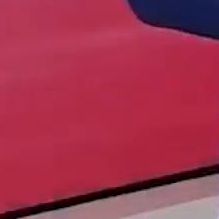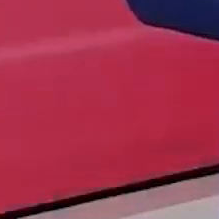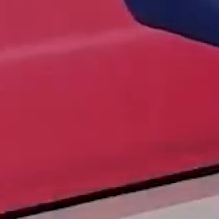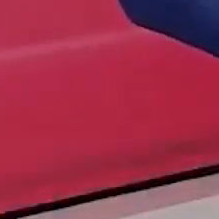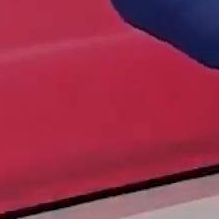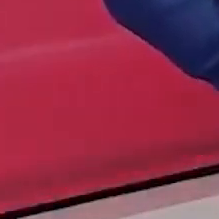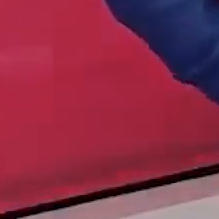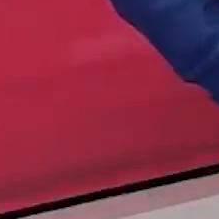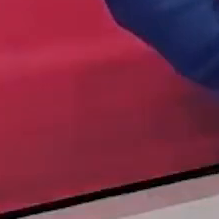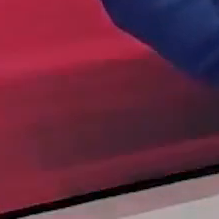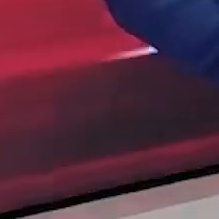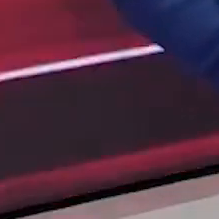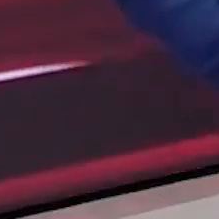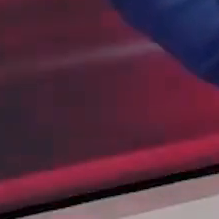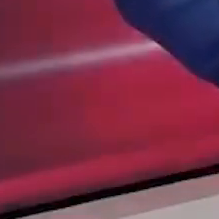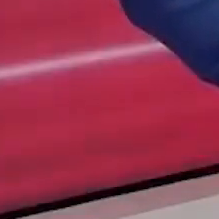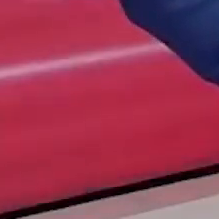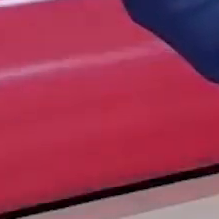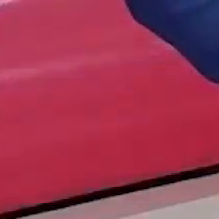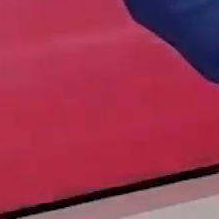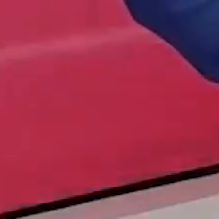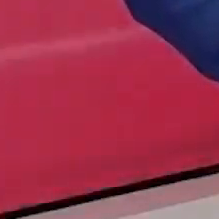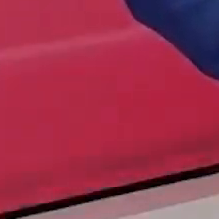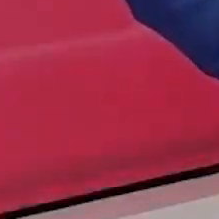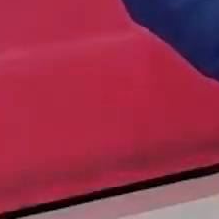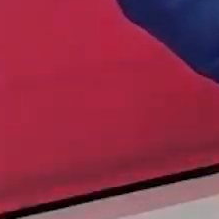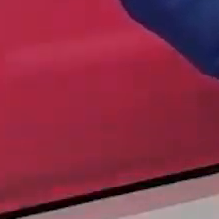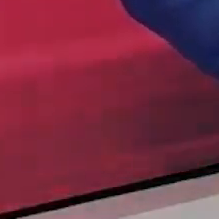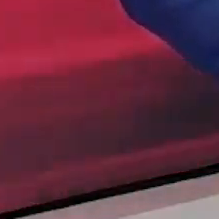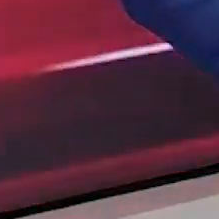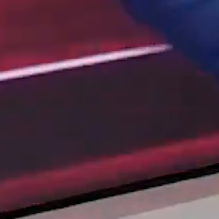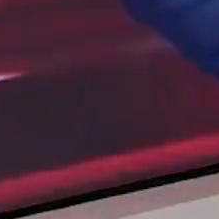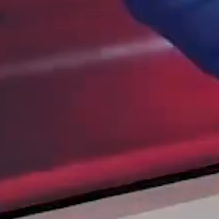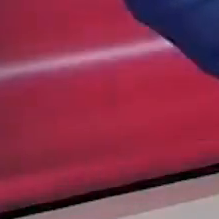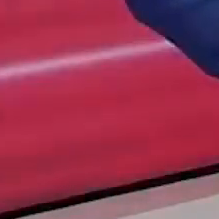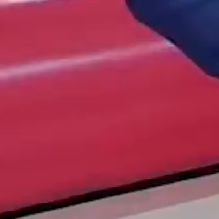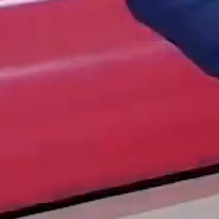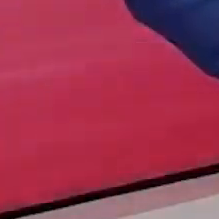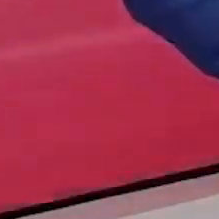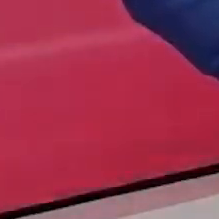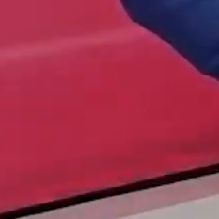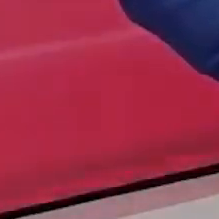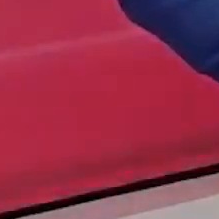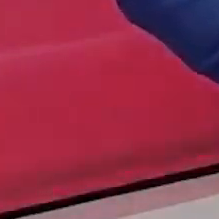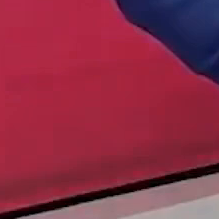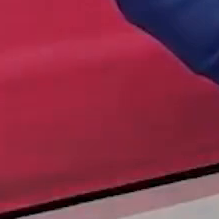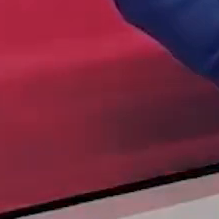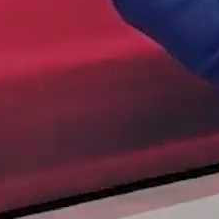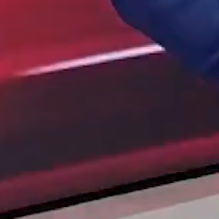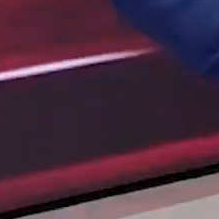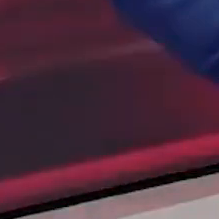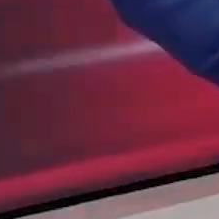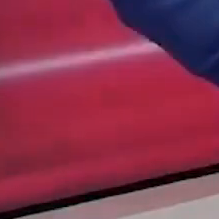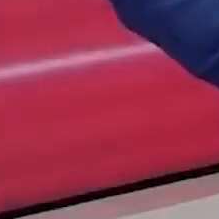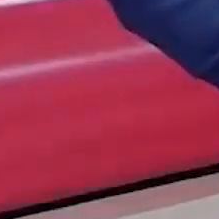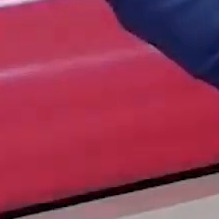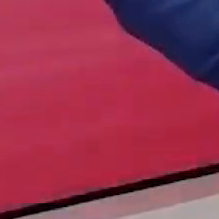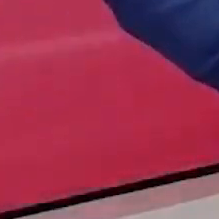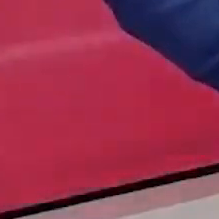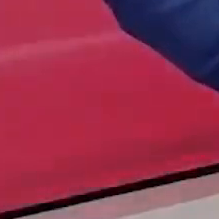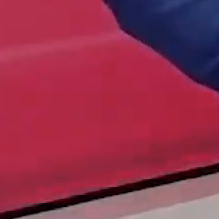balita bisitahin at mag-subscribe sa GMA integrated news sa YouTube sa mga kapuso abroad samahan niyo kami sa GMA Pinoy TV at